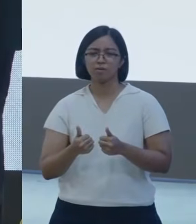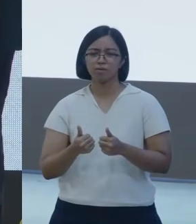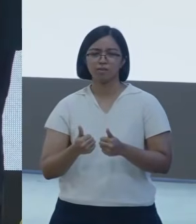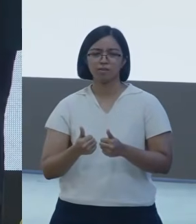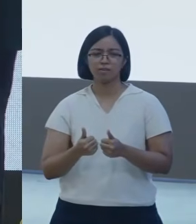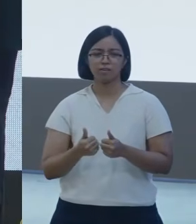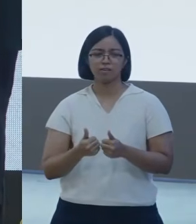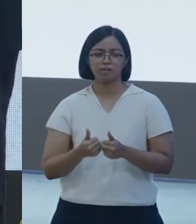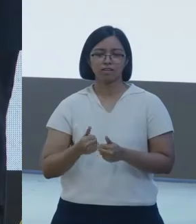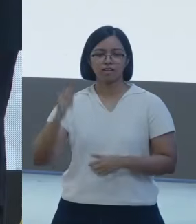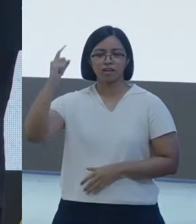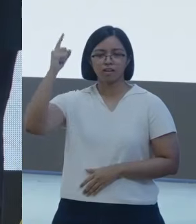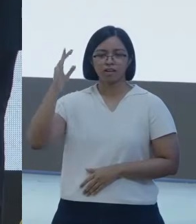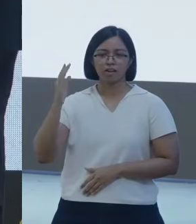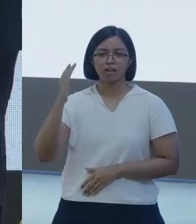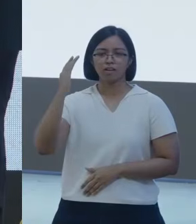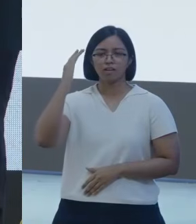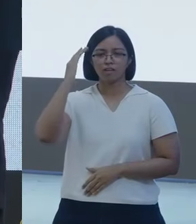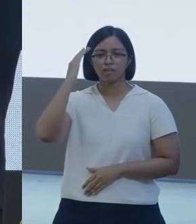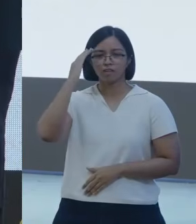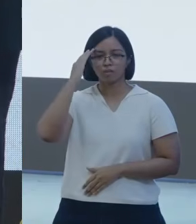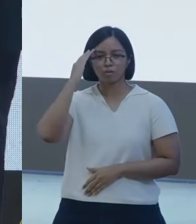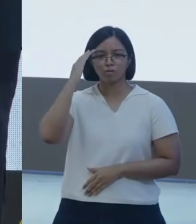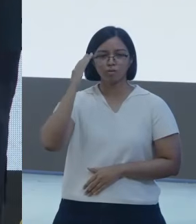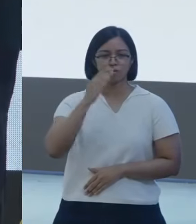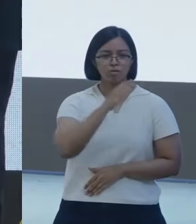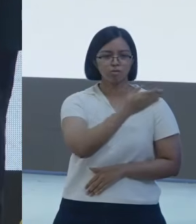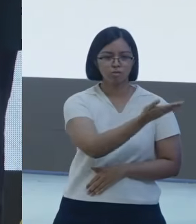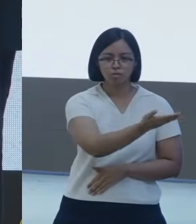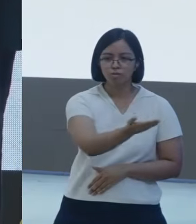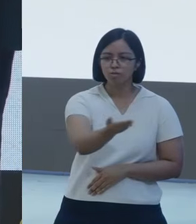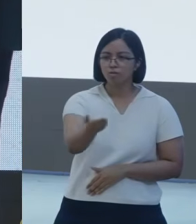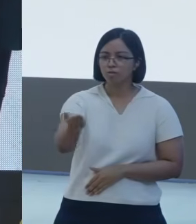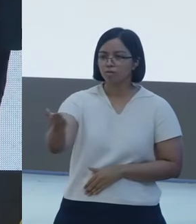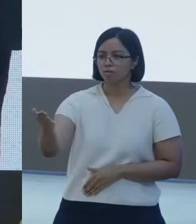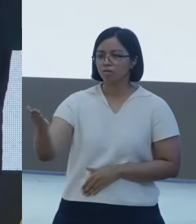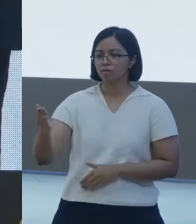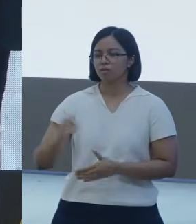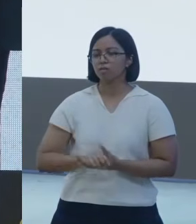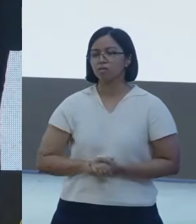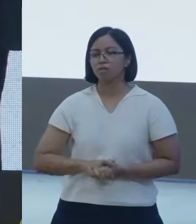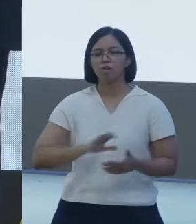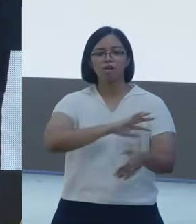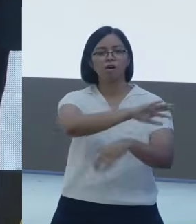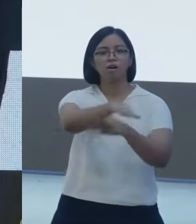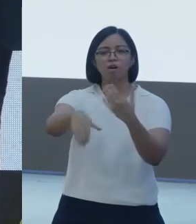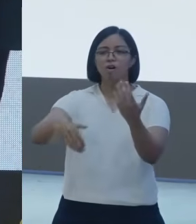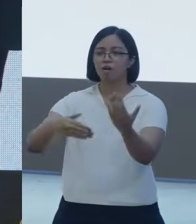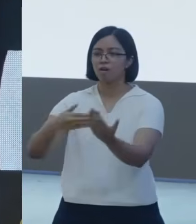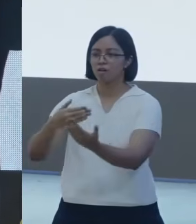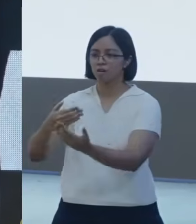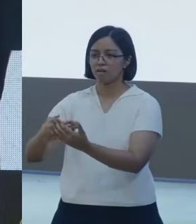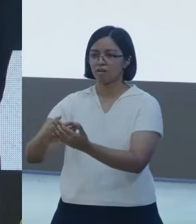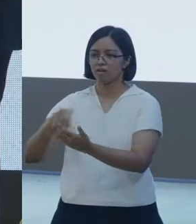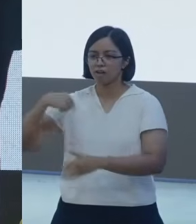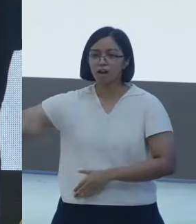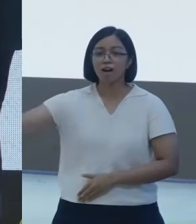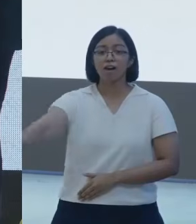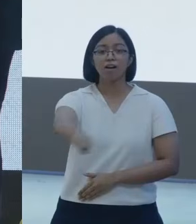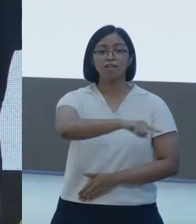Nakakilala kayo sa Kanya. Ang bawat isa, pareho ni Paul, ay isang mirakulong